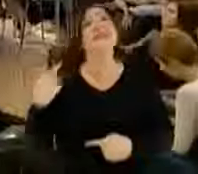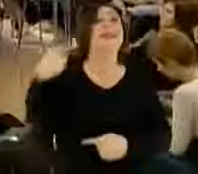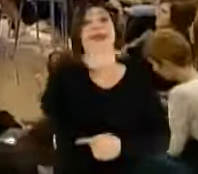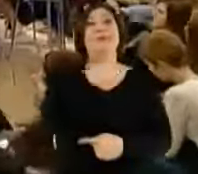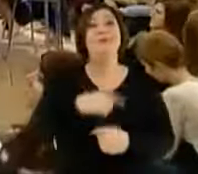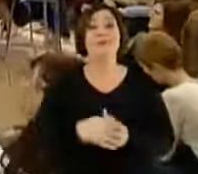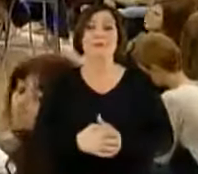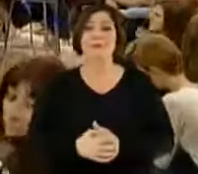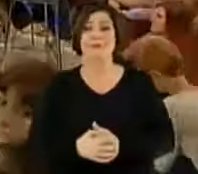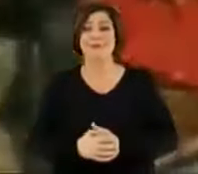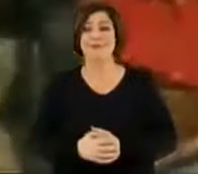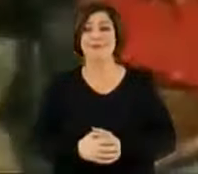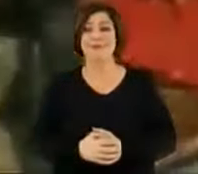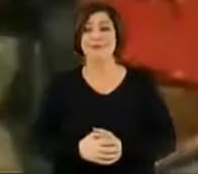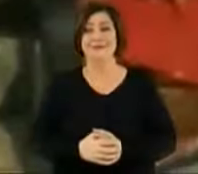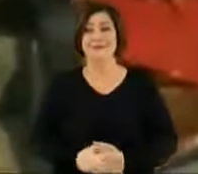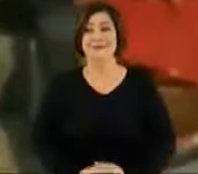İzleyelim.